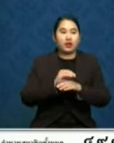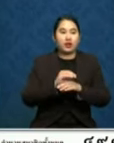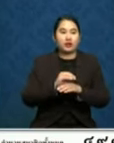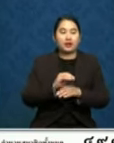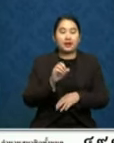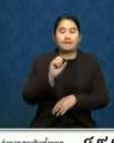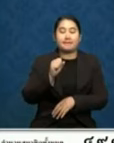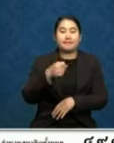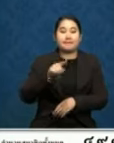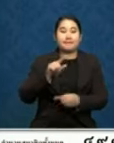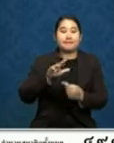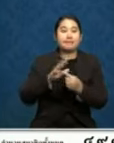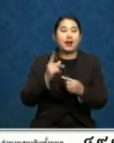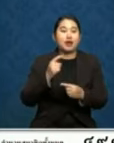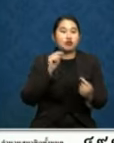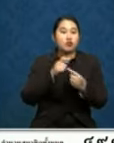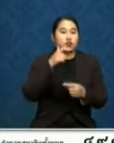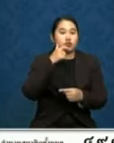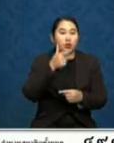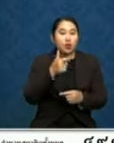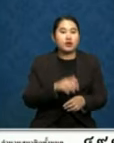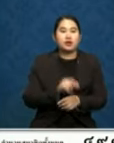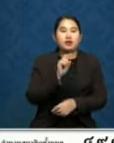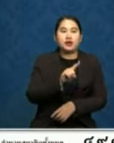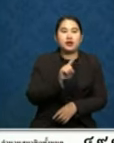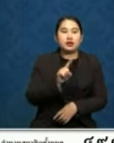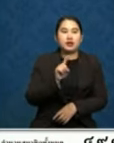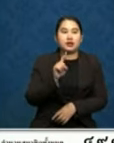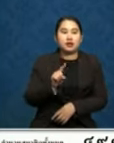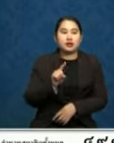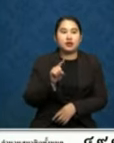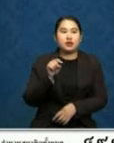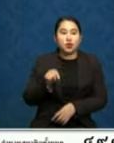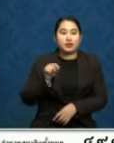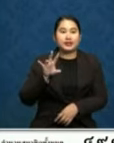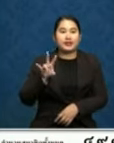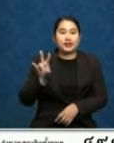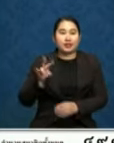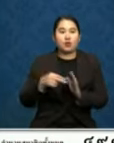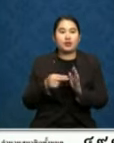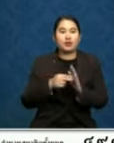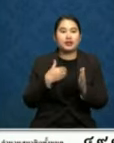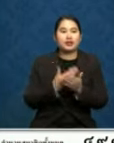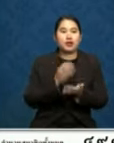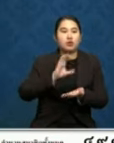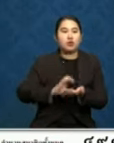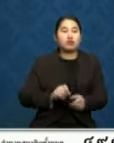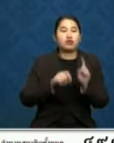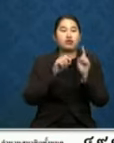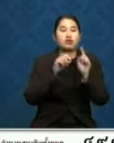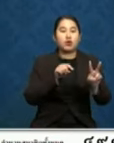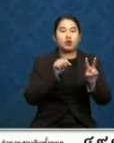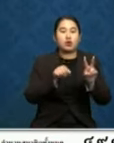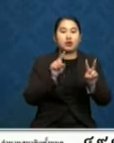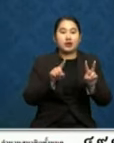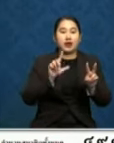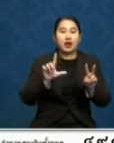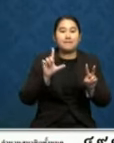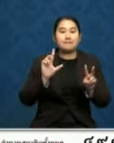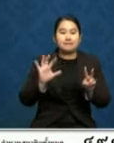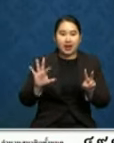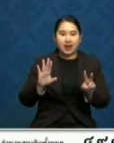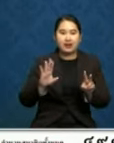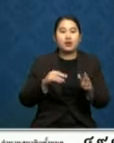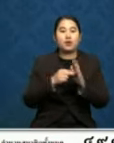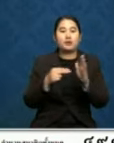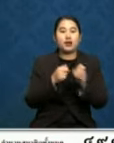นักปลัดเหมือนกันนะคะคือสายด่วนยุติธรรมเบอร์1111กด77นะคะอันนี้มีงบประมาณประมาณ 2.1 ล้านบาทโดยมีวัตถุ